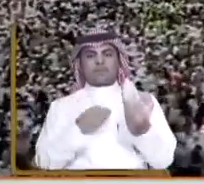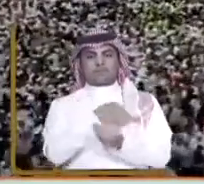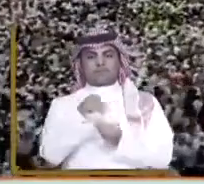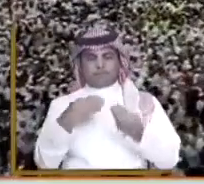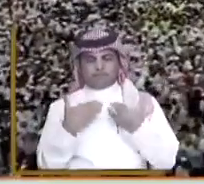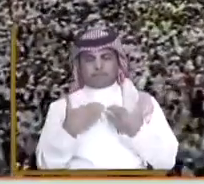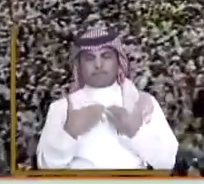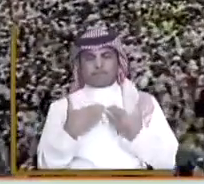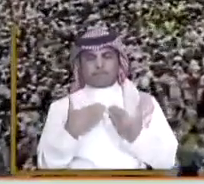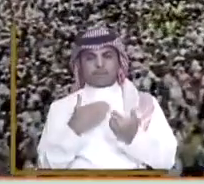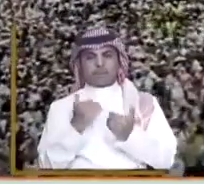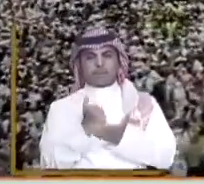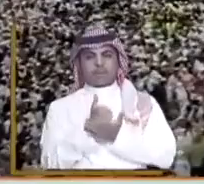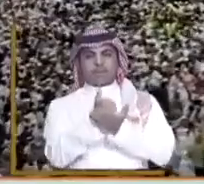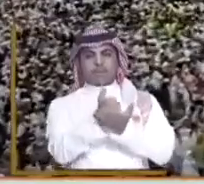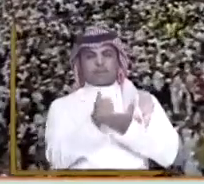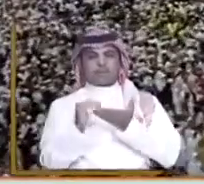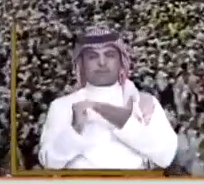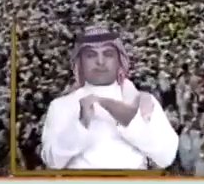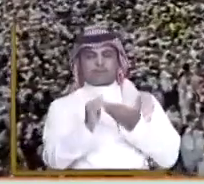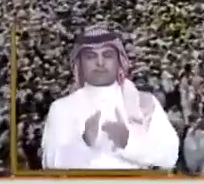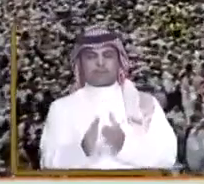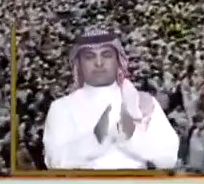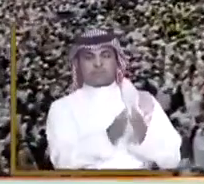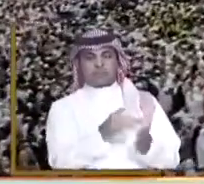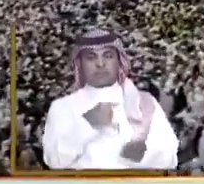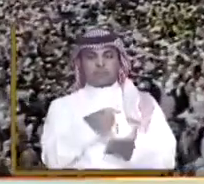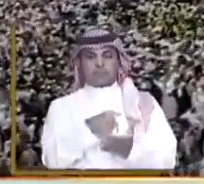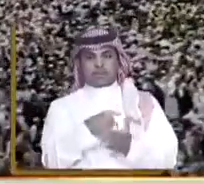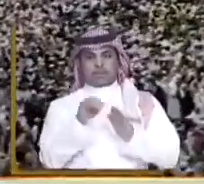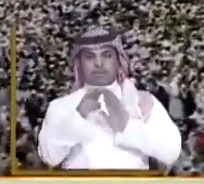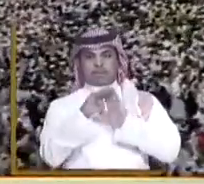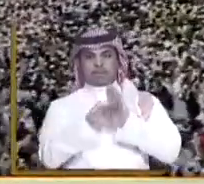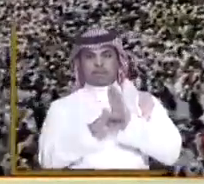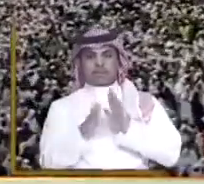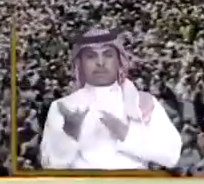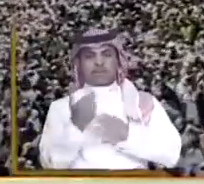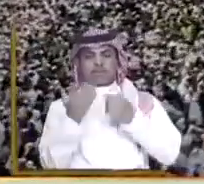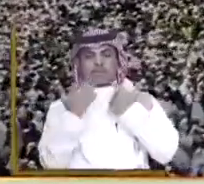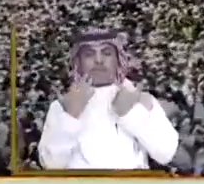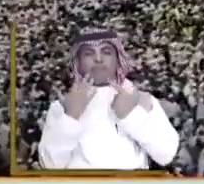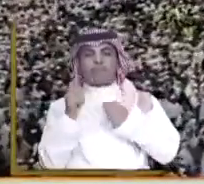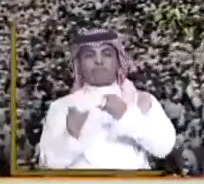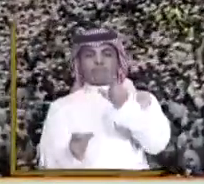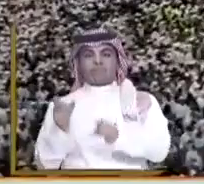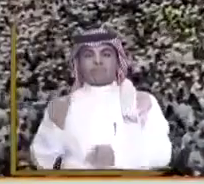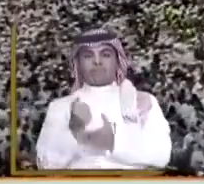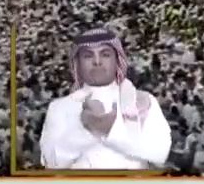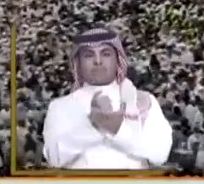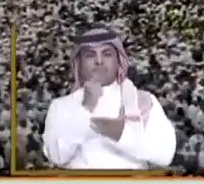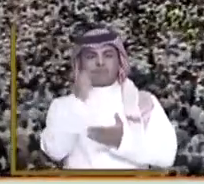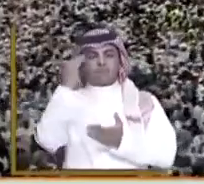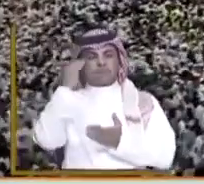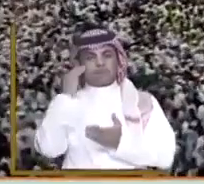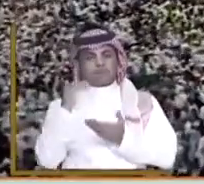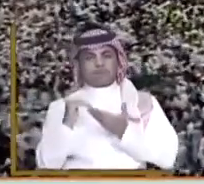واقاصد الحرمين الشريفين واوضح المركز ان البرنامج يستهدف 700 متطوع ومتطوعه من الطلاب